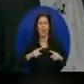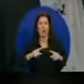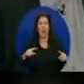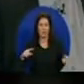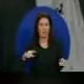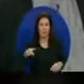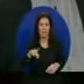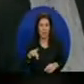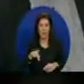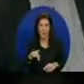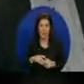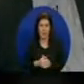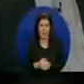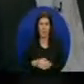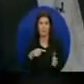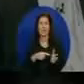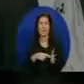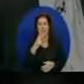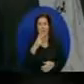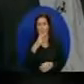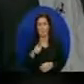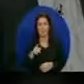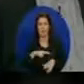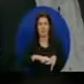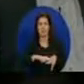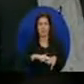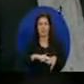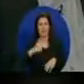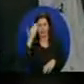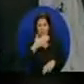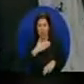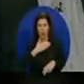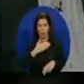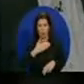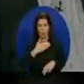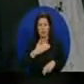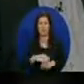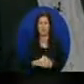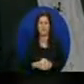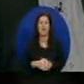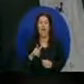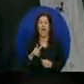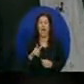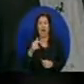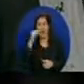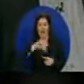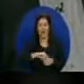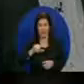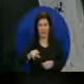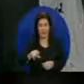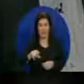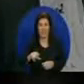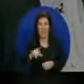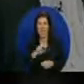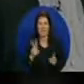כאלה ארוכים מאוד, זה מה שנותן צבע השחור, זה מה שבסופו של דבר זה זפת. והנפט גולמי הזה הוא קודם כל לא